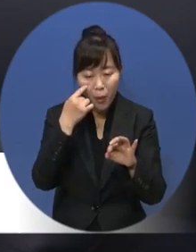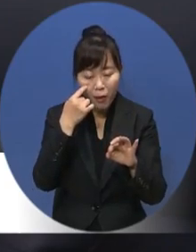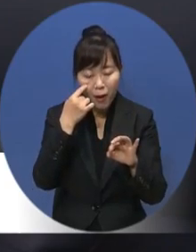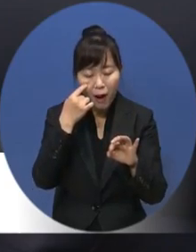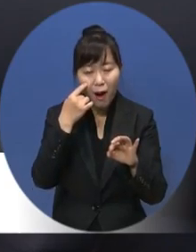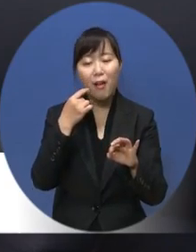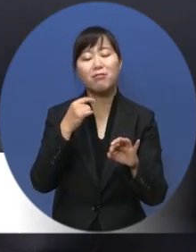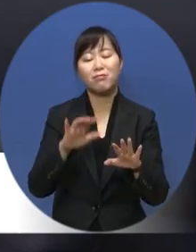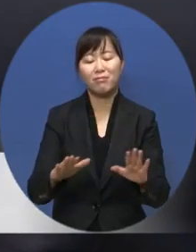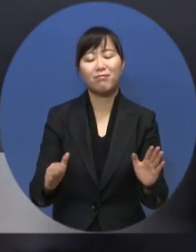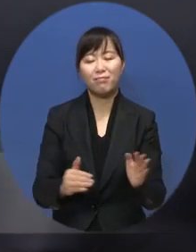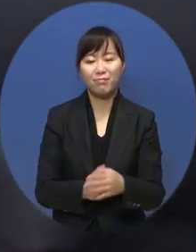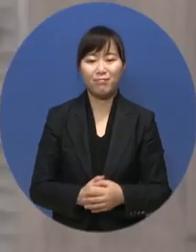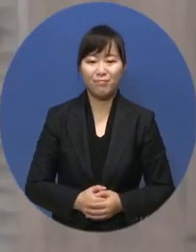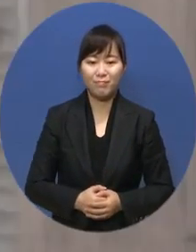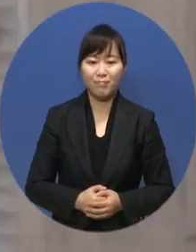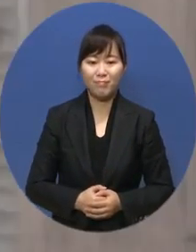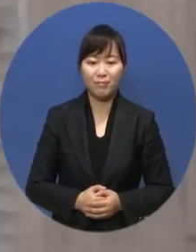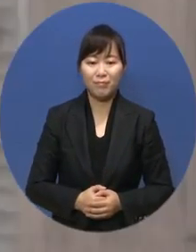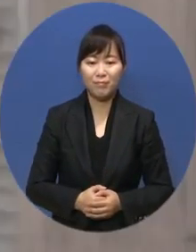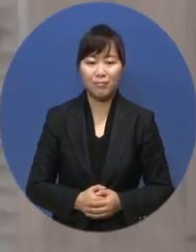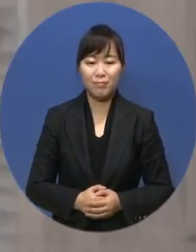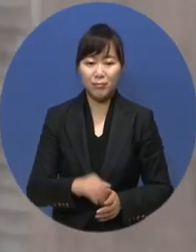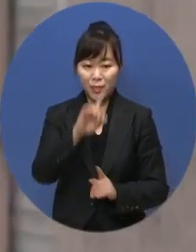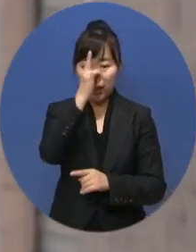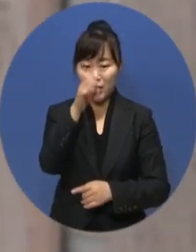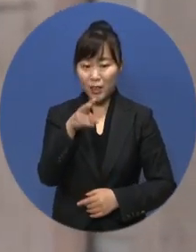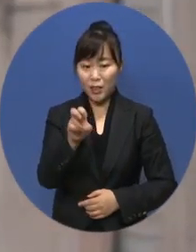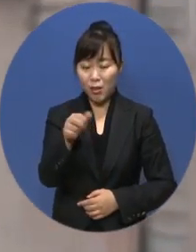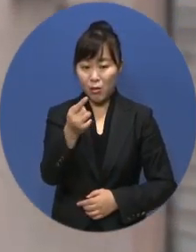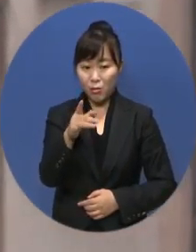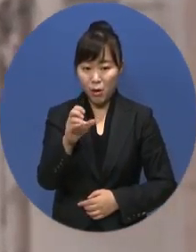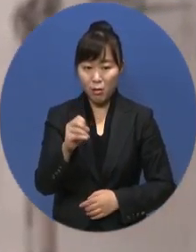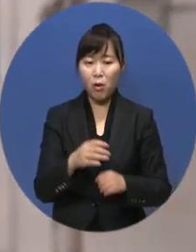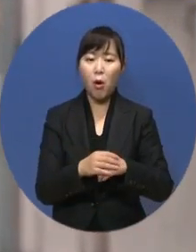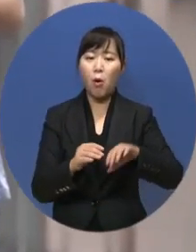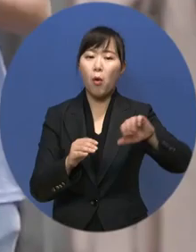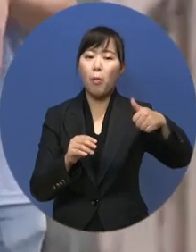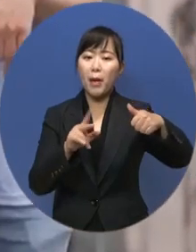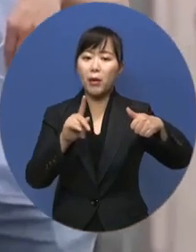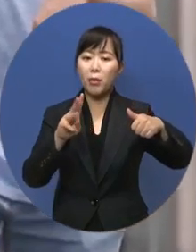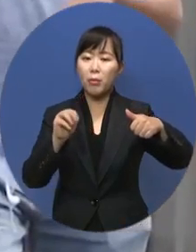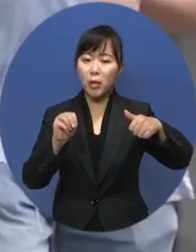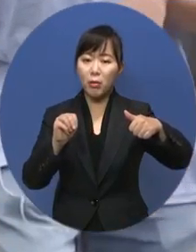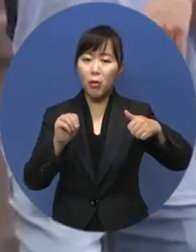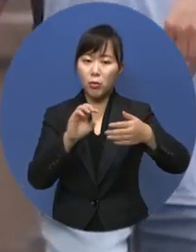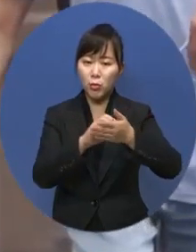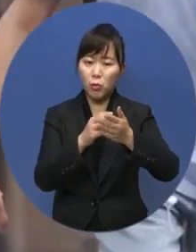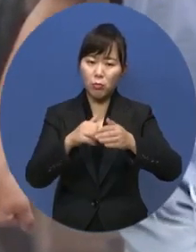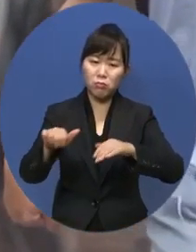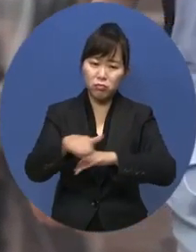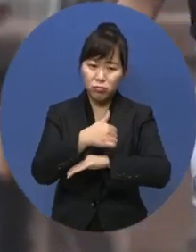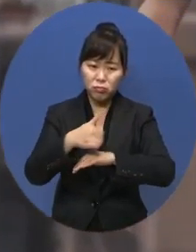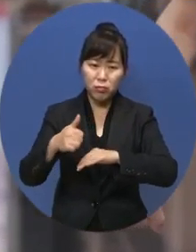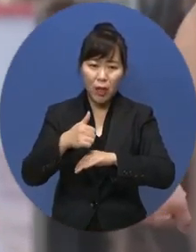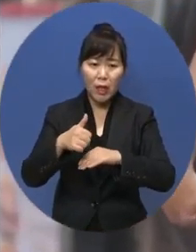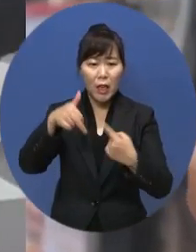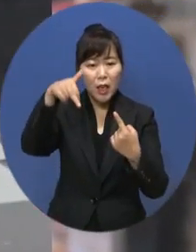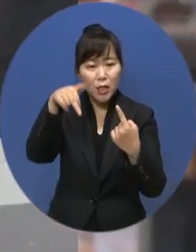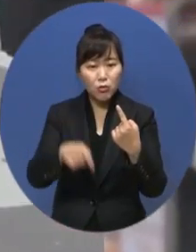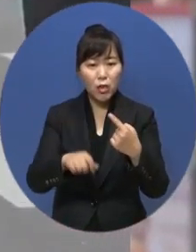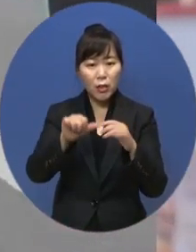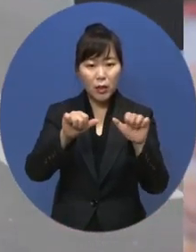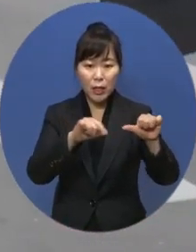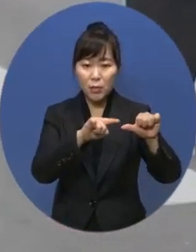여기까지 온 거죠. 이영광 기자는 왕복 500km 이상을 다니면서 일주일에 5명에서